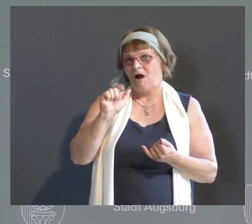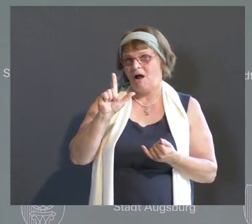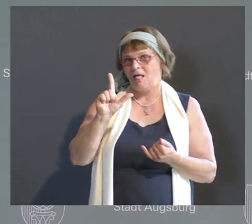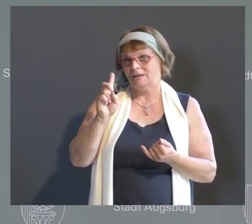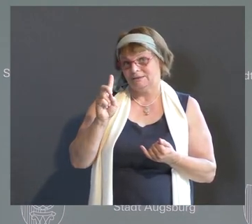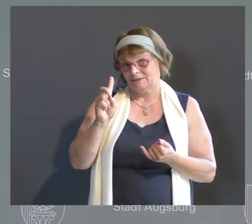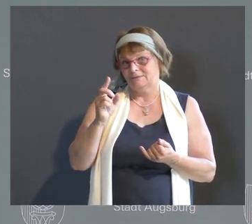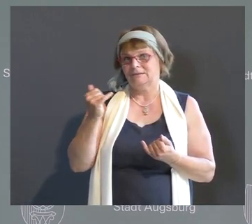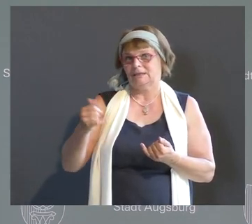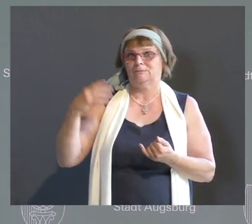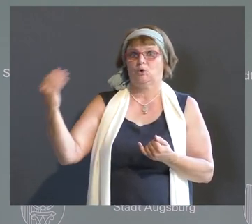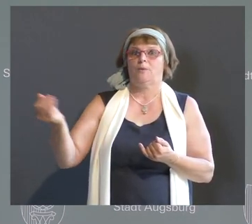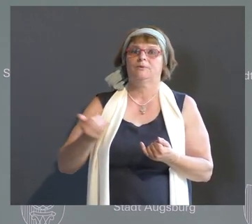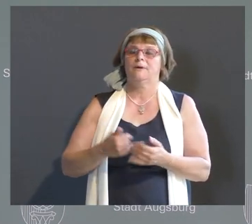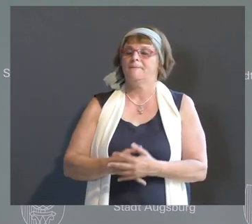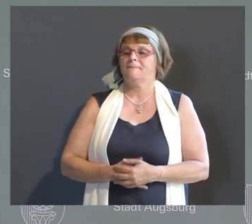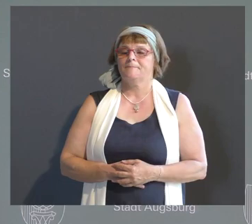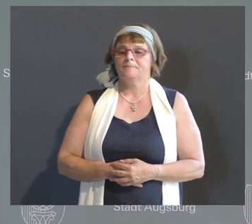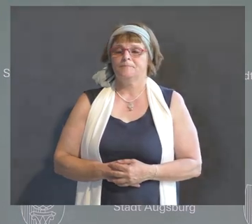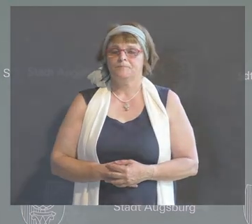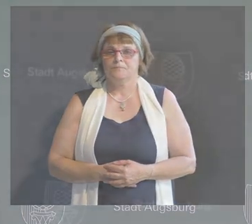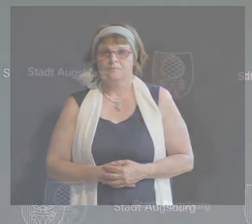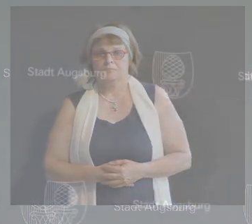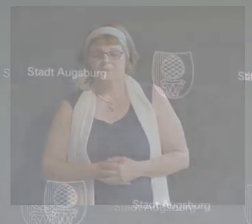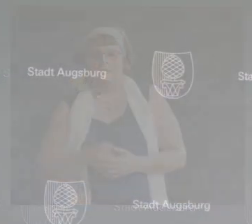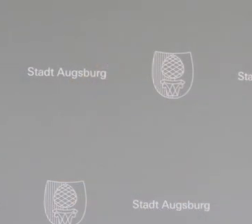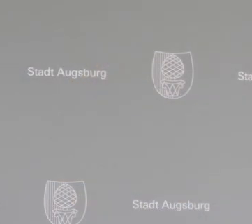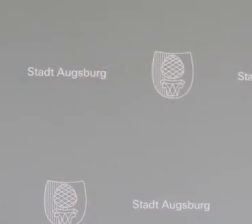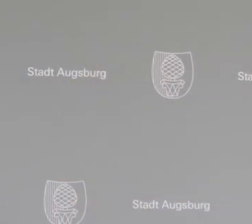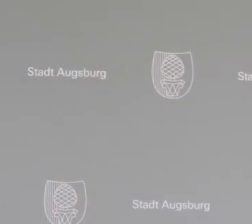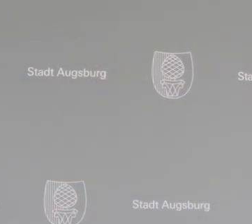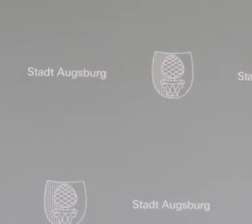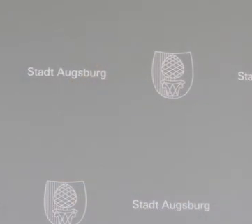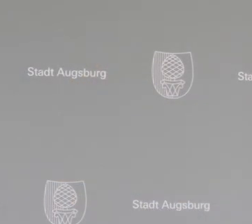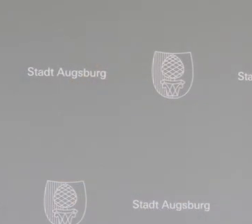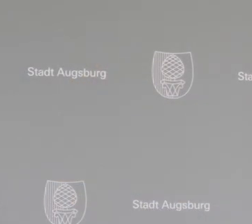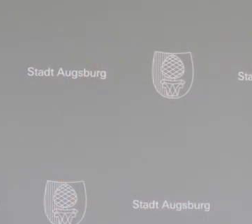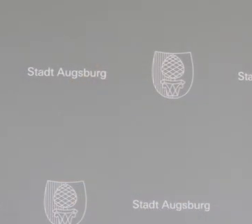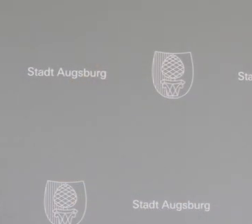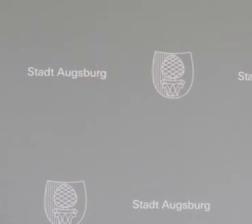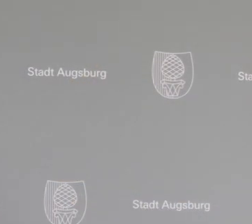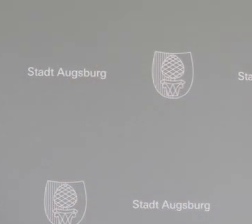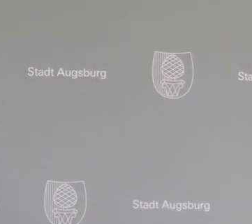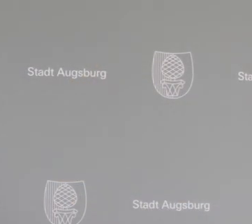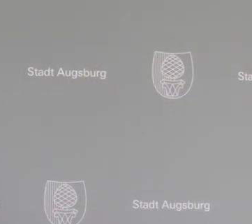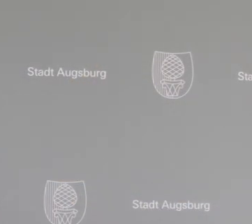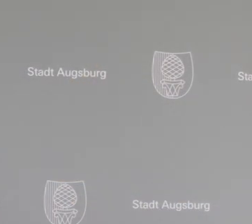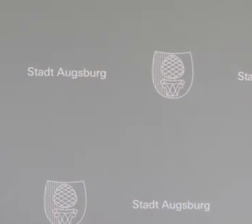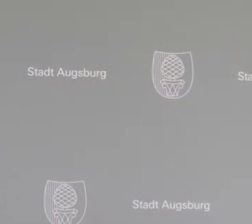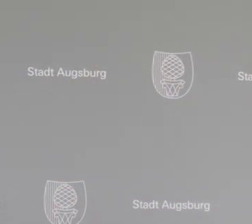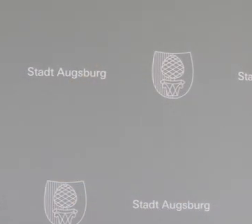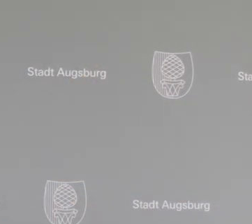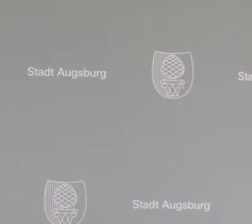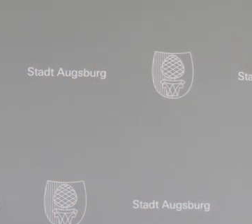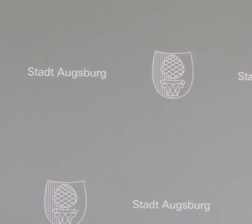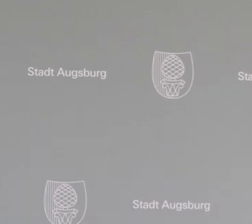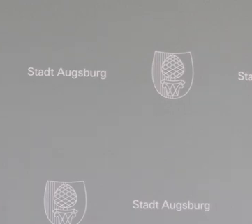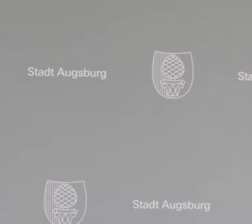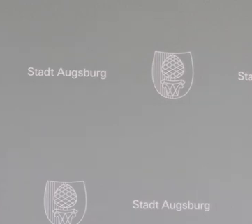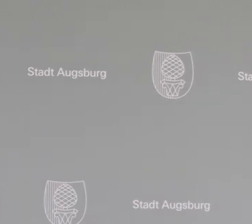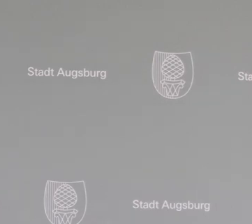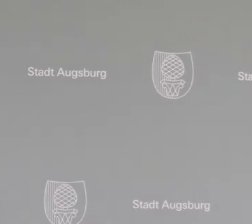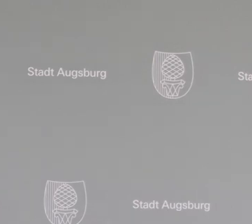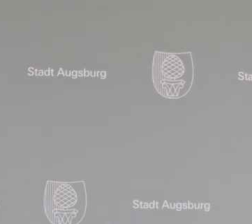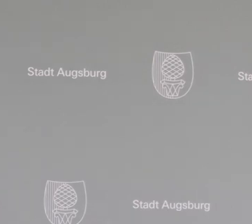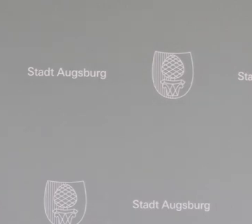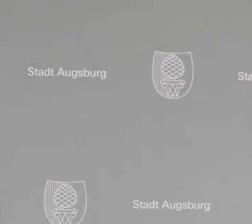Ereignisse vom Wochenende einordnen wird. Ja, Frau Oberbürgermeisterin, ganz herzlichen Dank. Herr Ordnungsreferent, sehr geehrte Damen